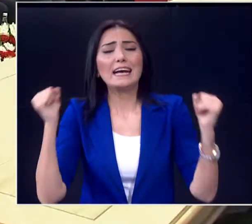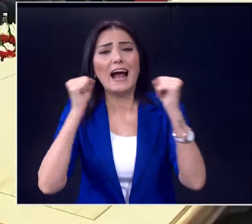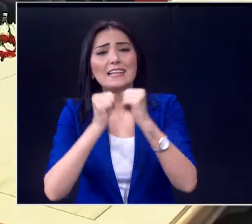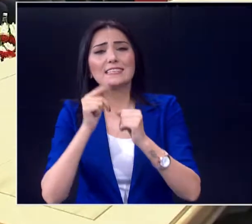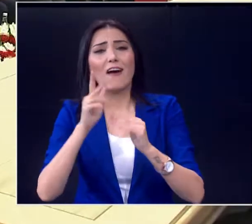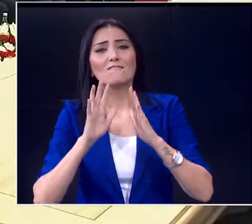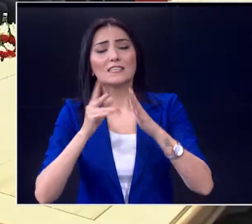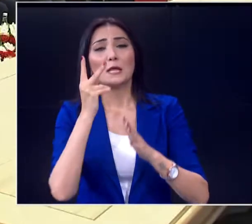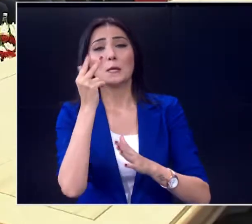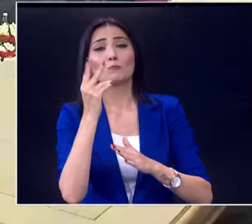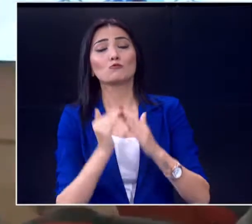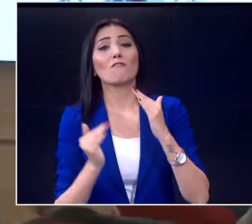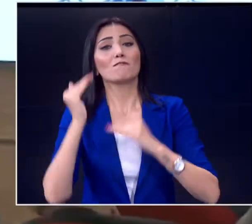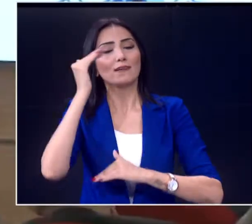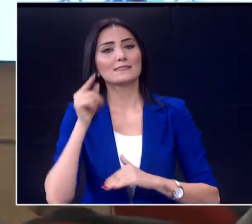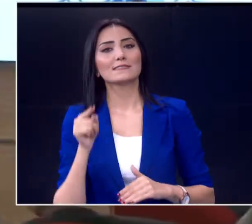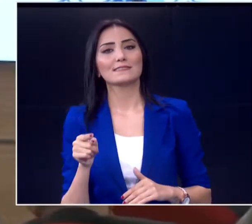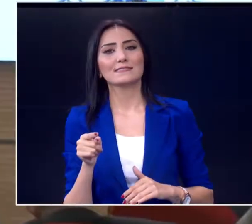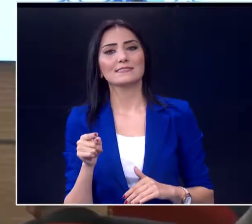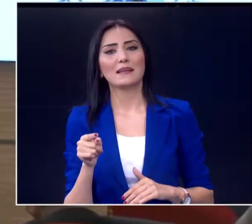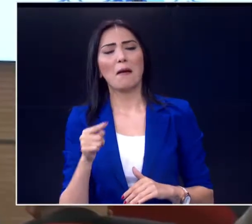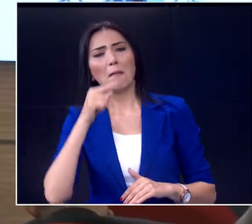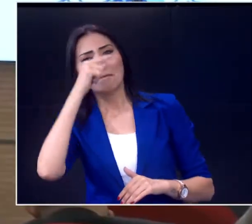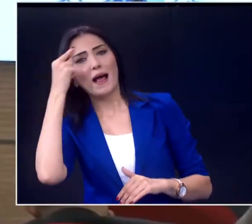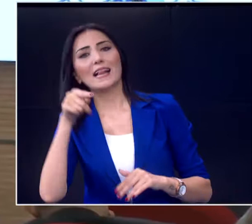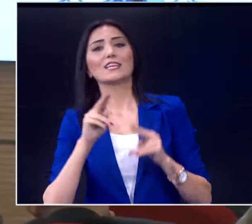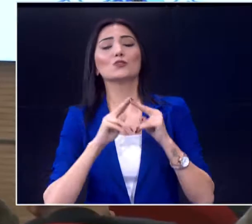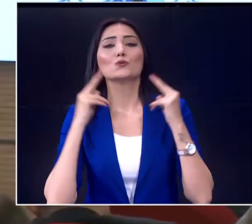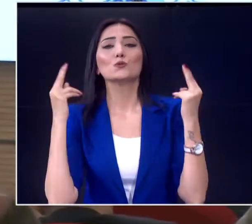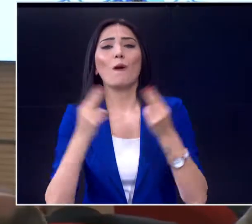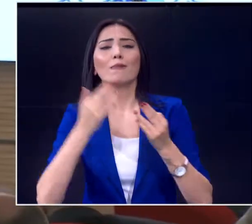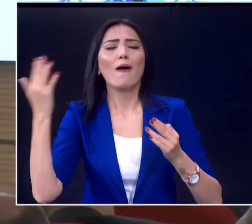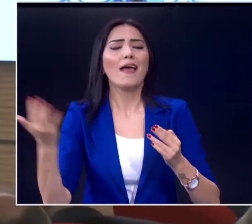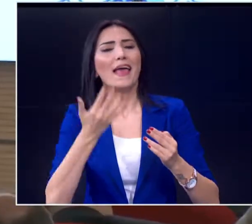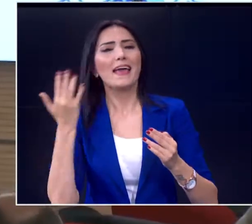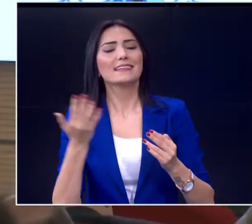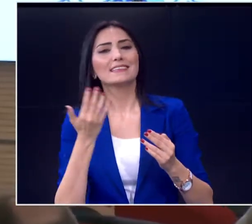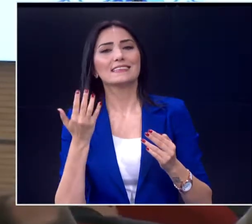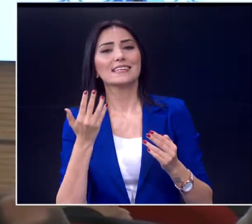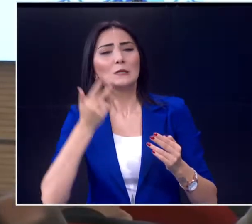fazla, 2,5 katı. Belki de dünyanın en hızlı